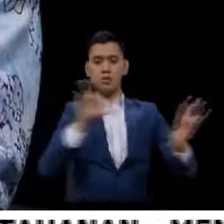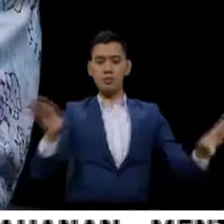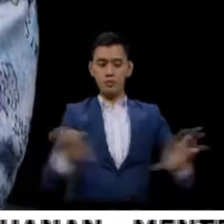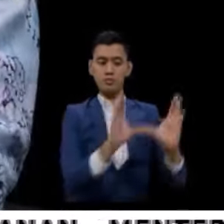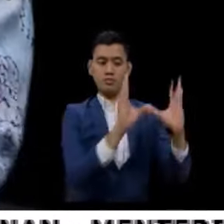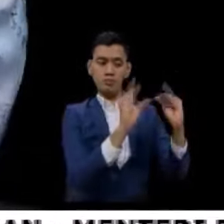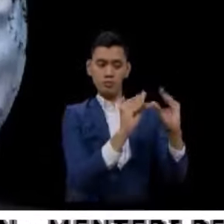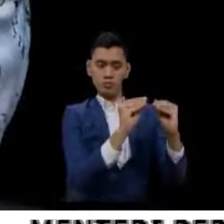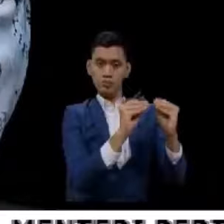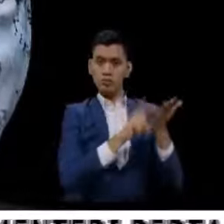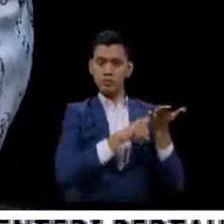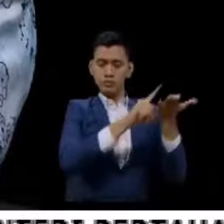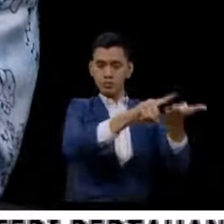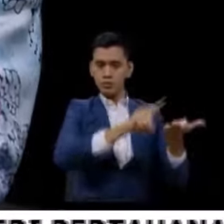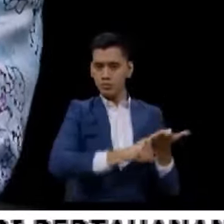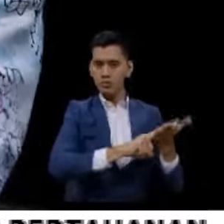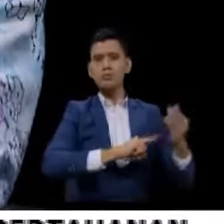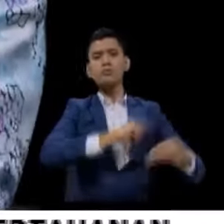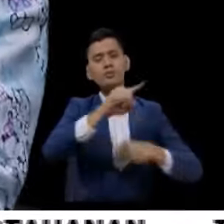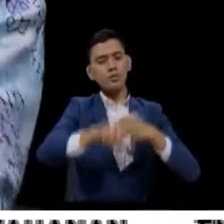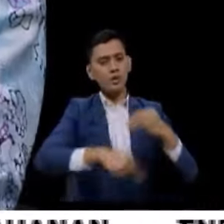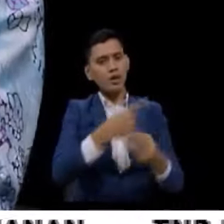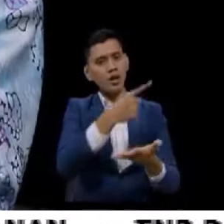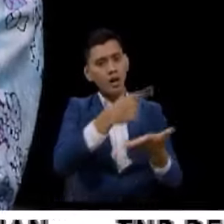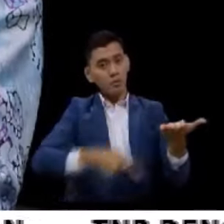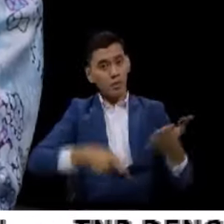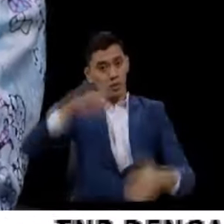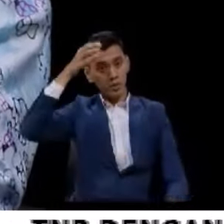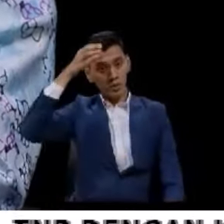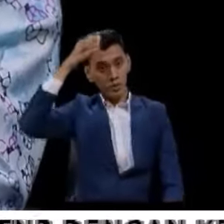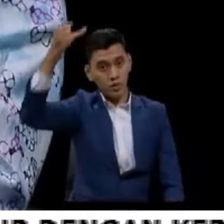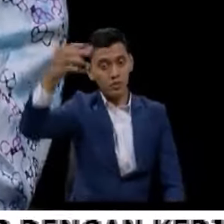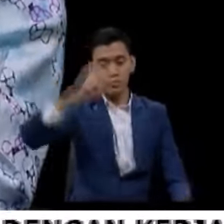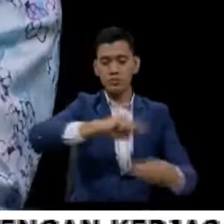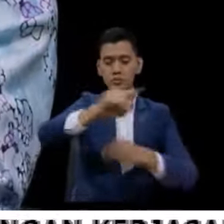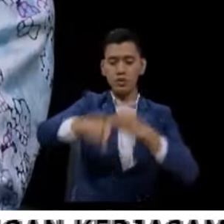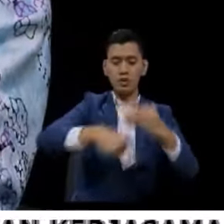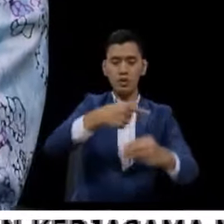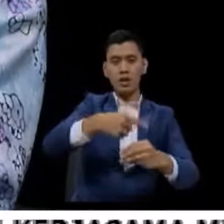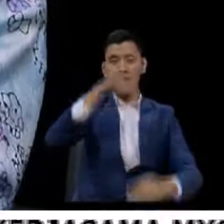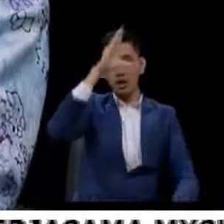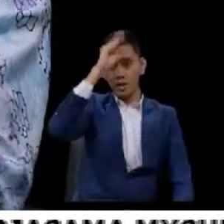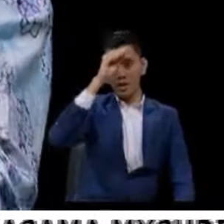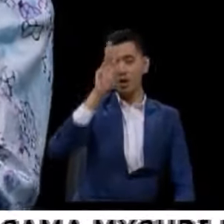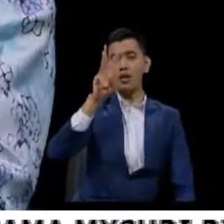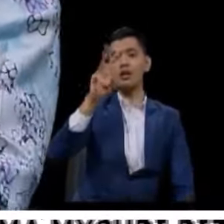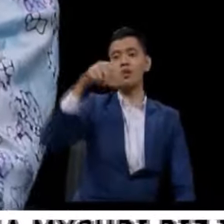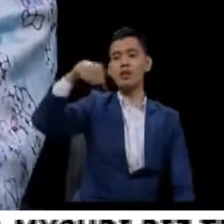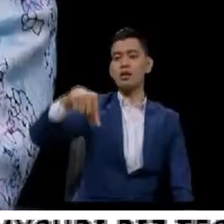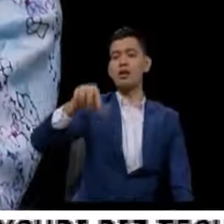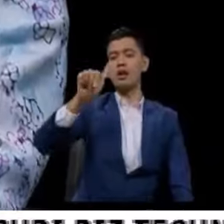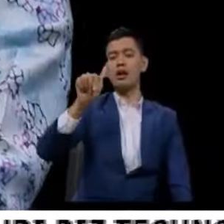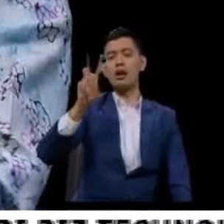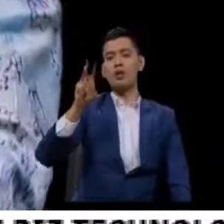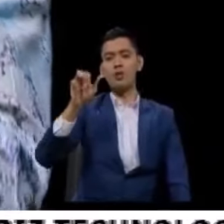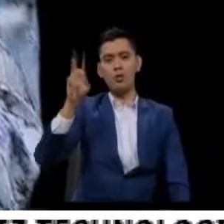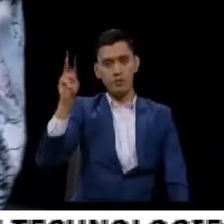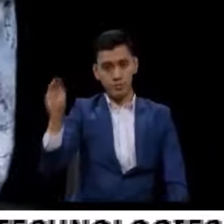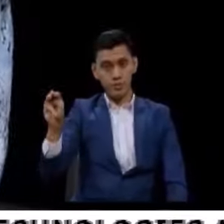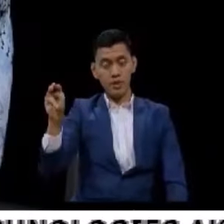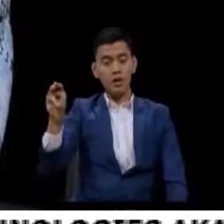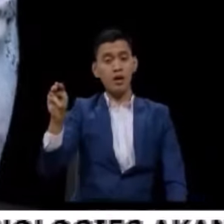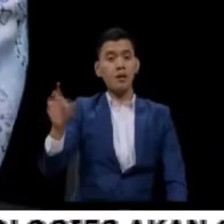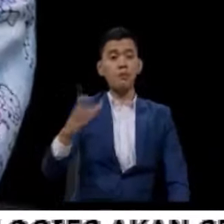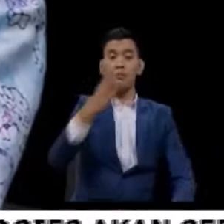table untuk membincangkan apakah konsep berkenaan dengan lelaki qowam ini kita Panggil di kalangan masyarakat di